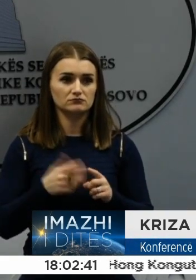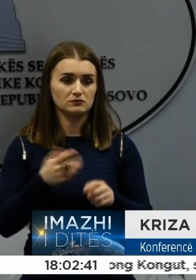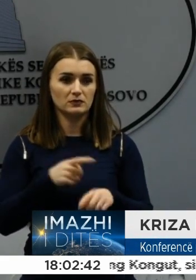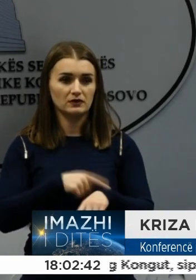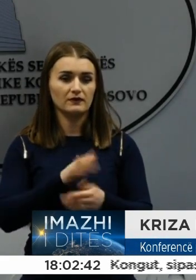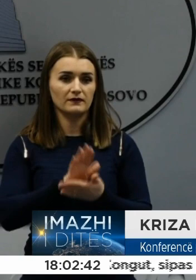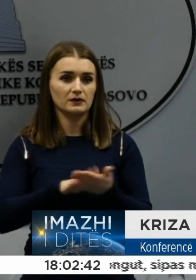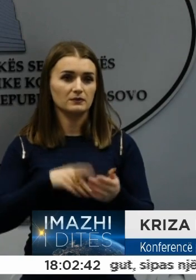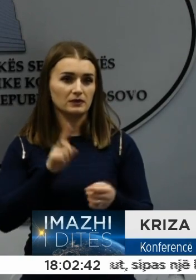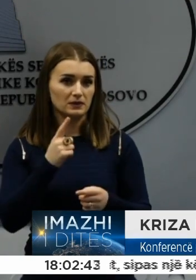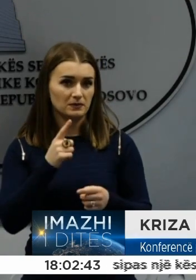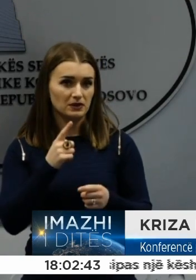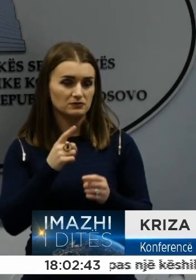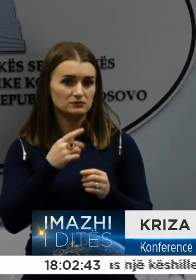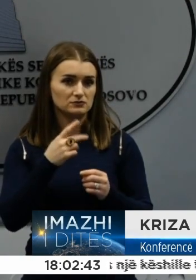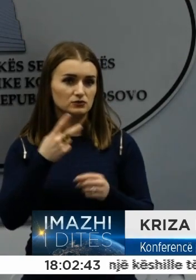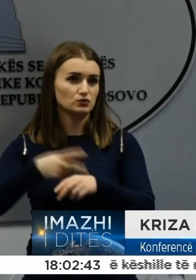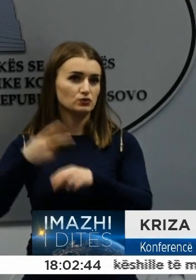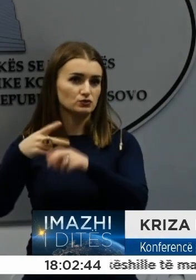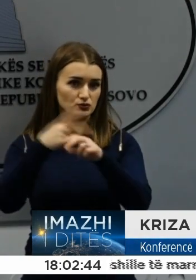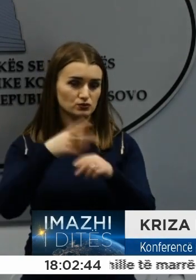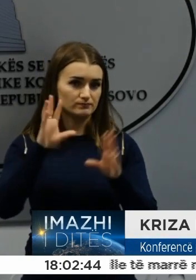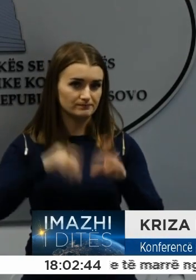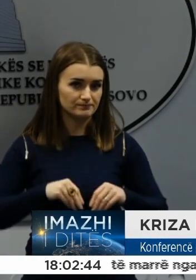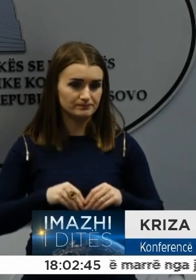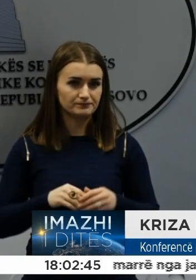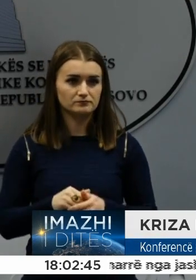edukimi, plani ka qenë 8-2,